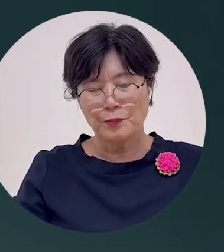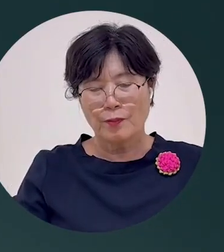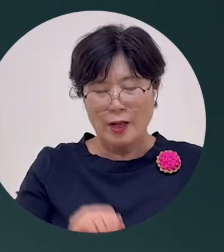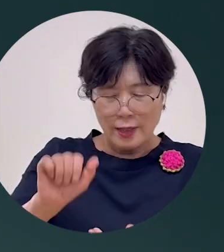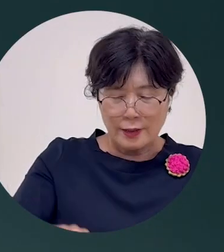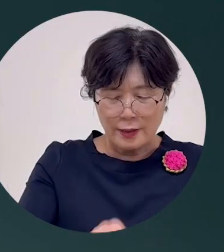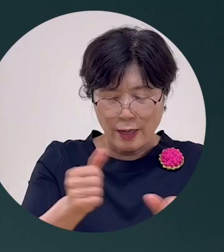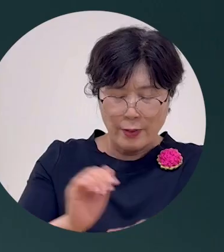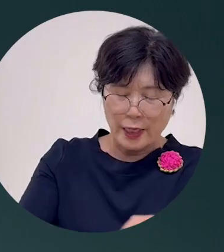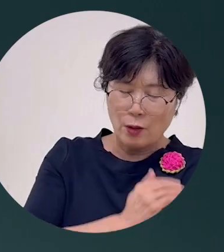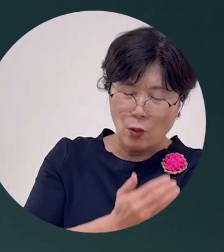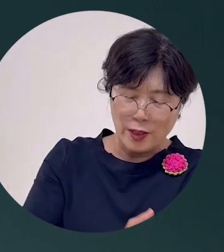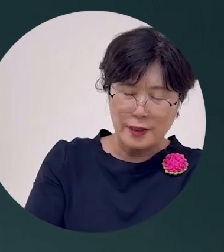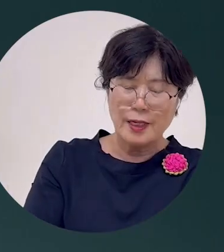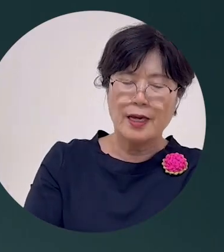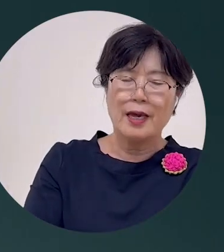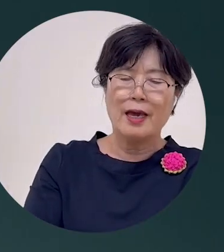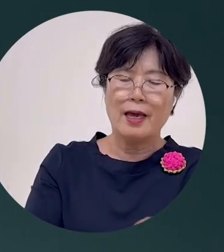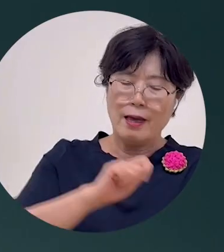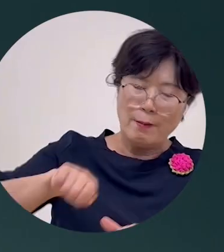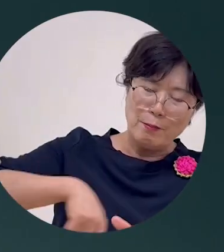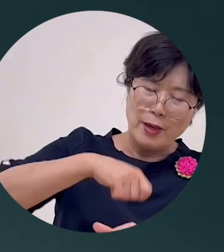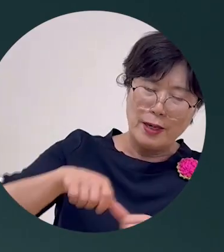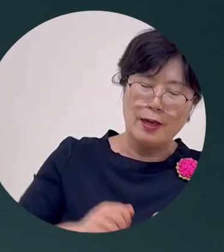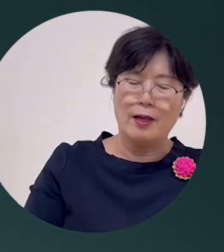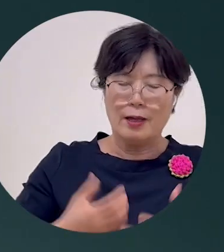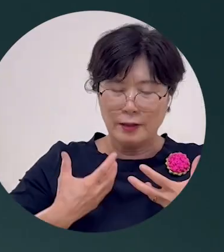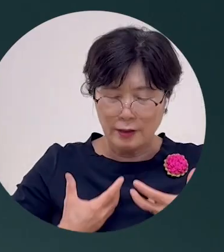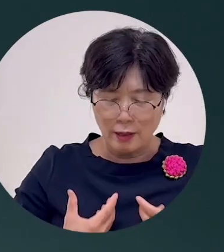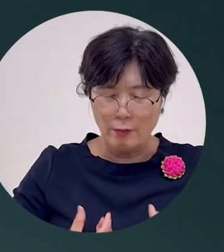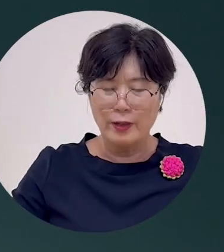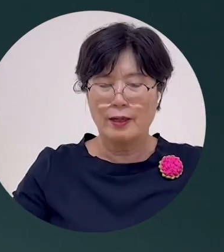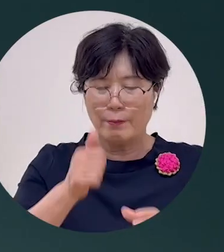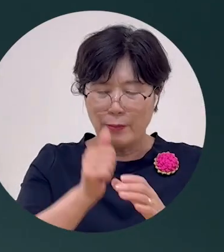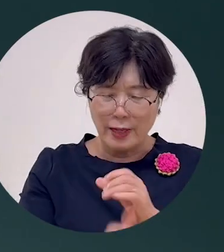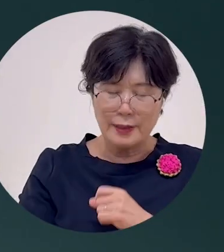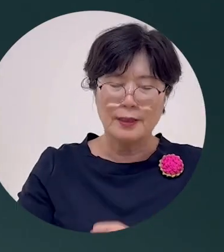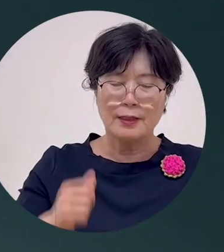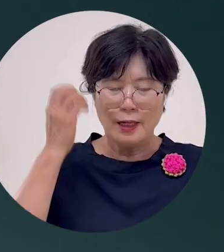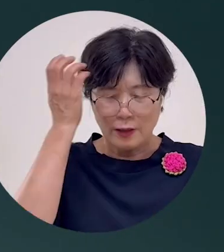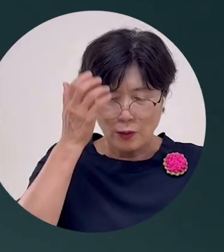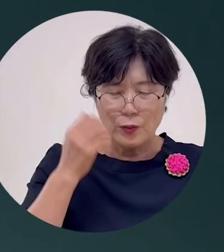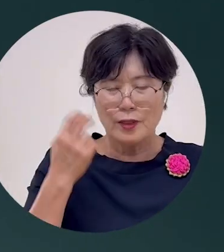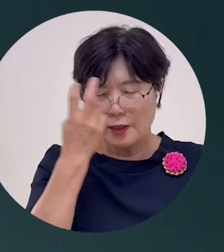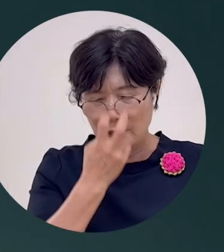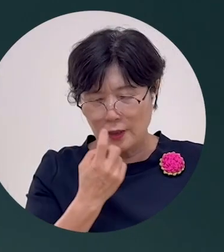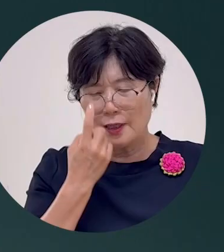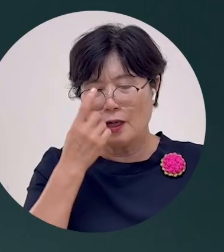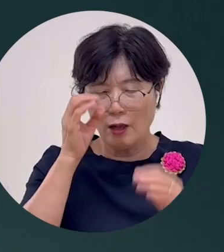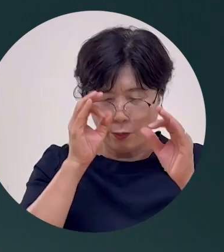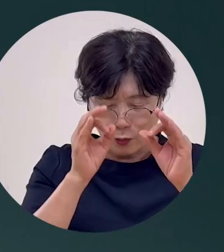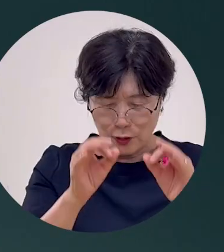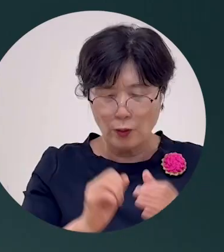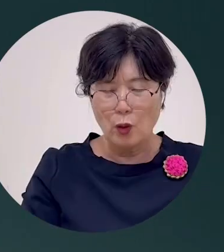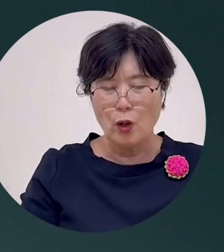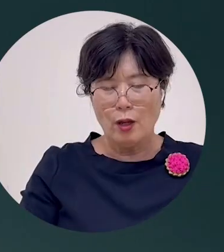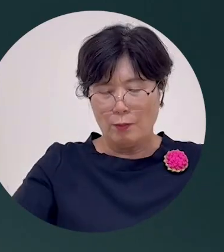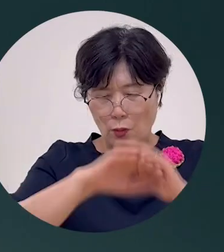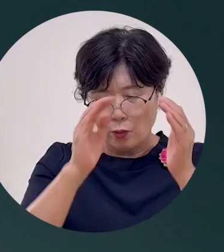사망의 권세에 매여 절망에 빠진 자들의 모든 죄를 지켜보시고 그 모든